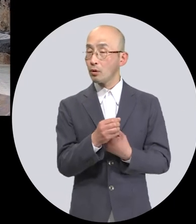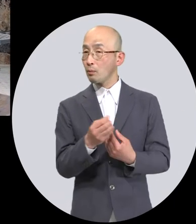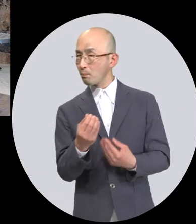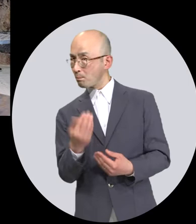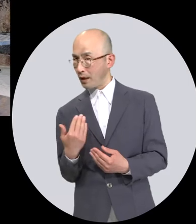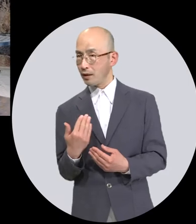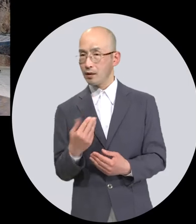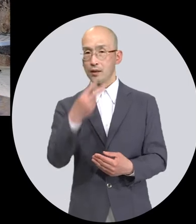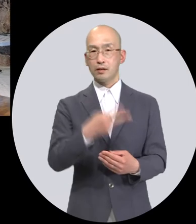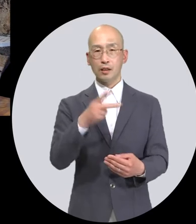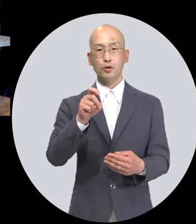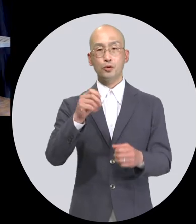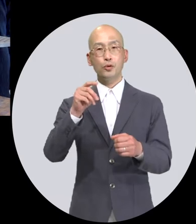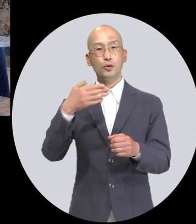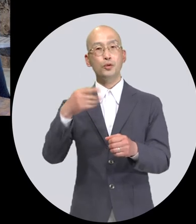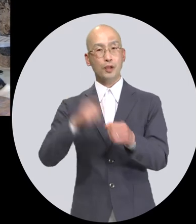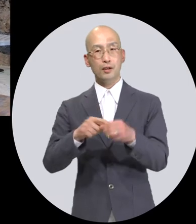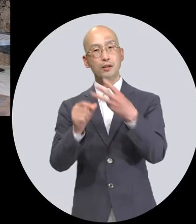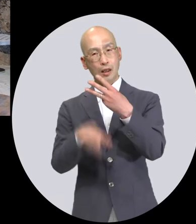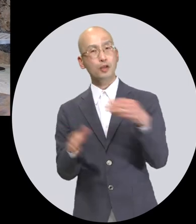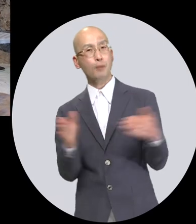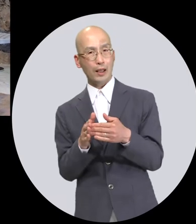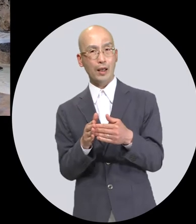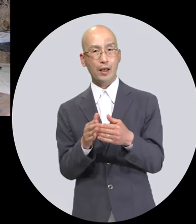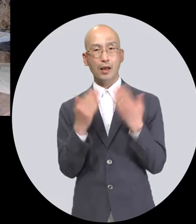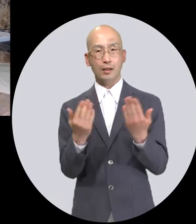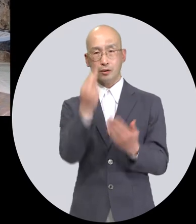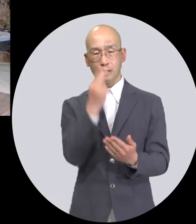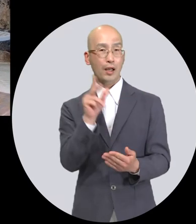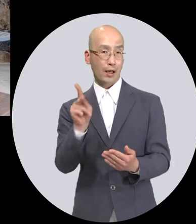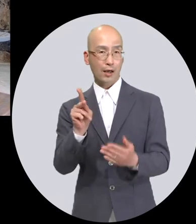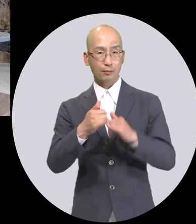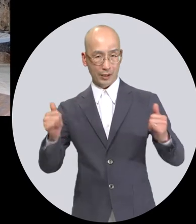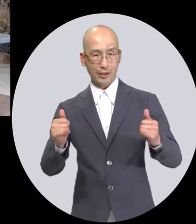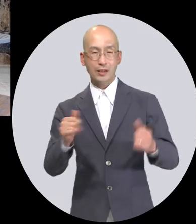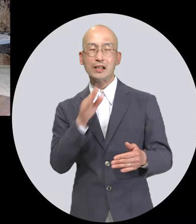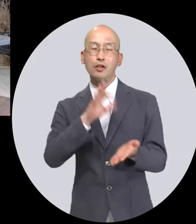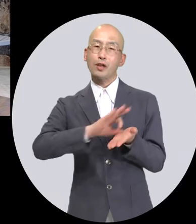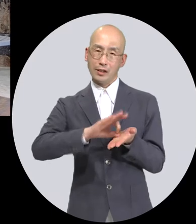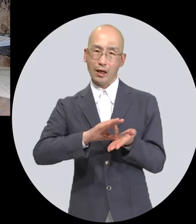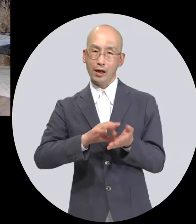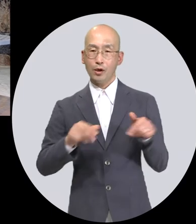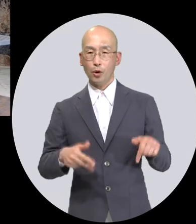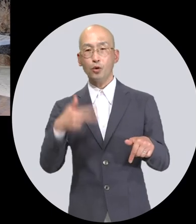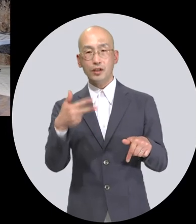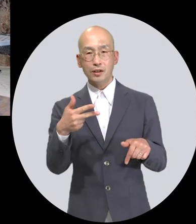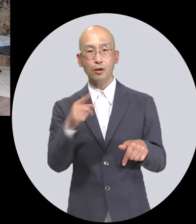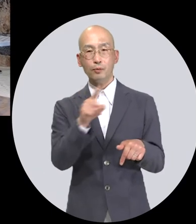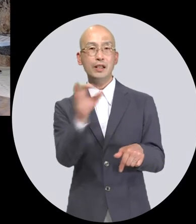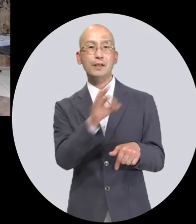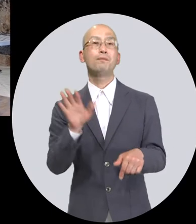の2019年3月まで、学芸家の皆さんが実際に使っていた京都市の備品です